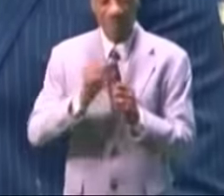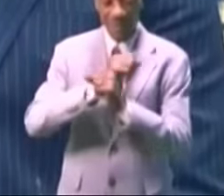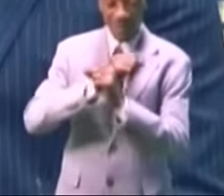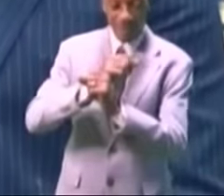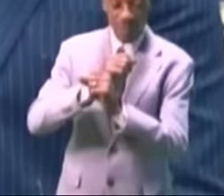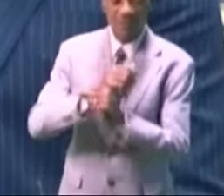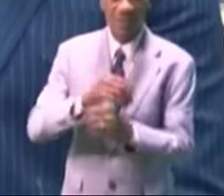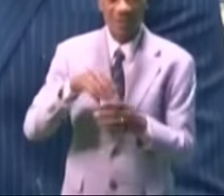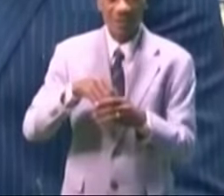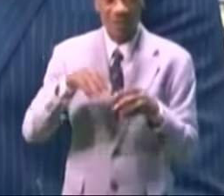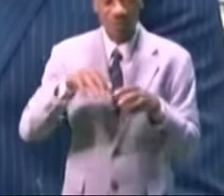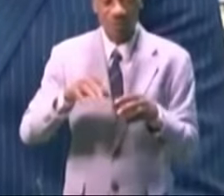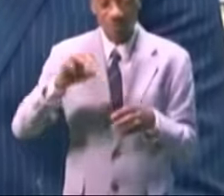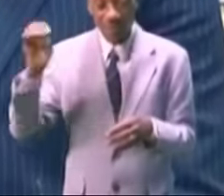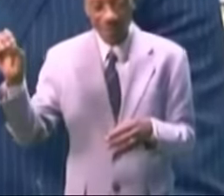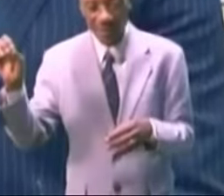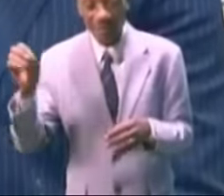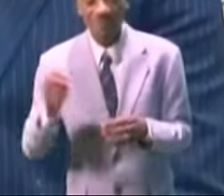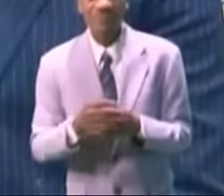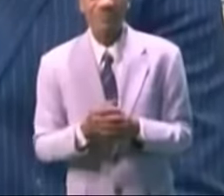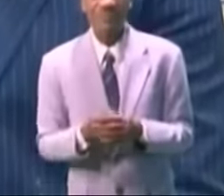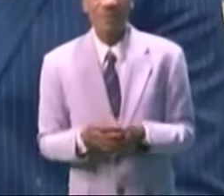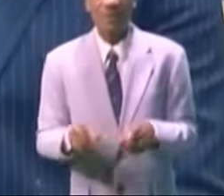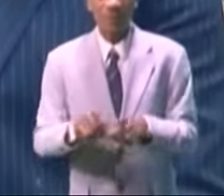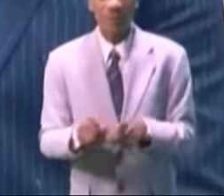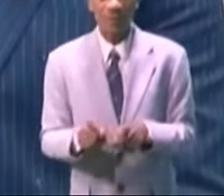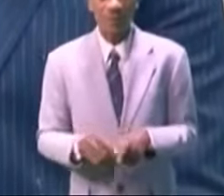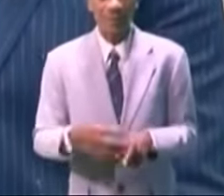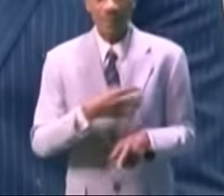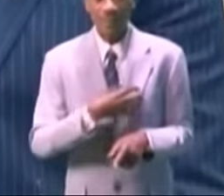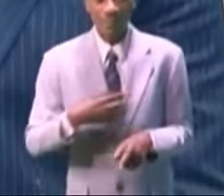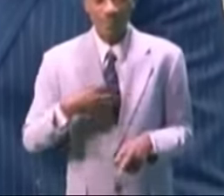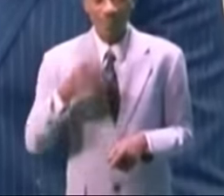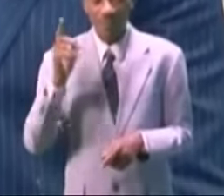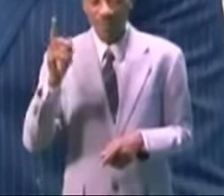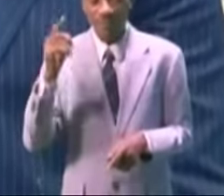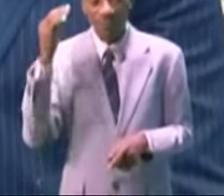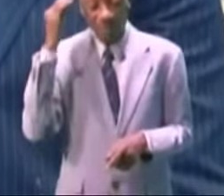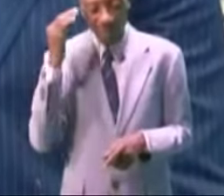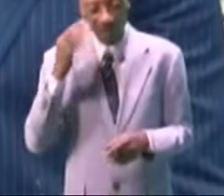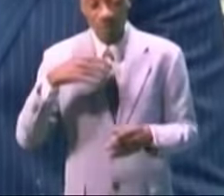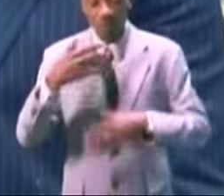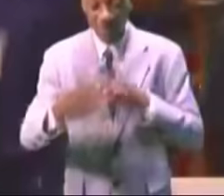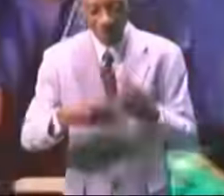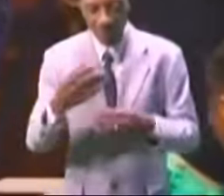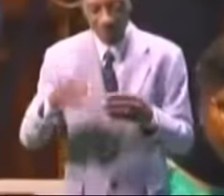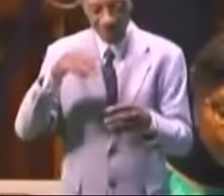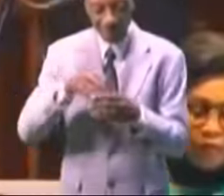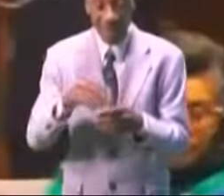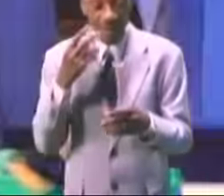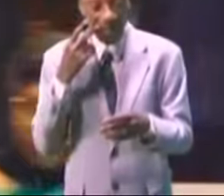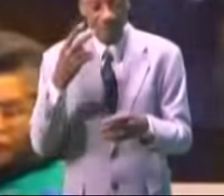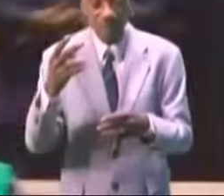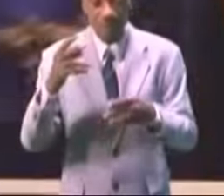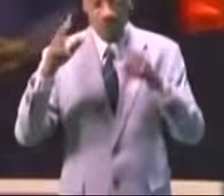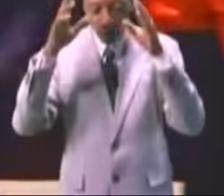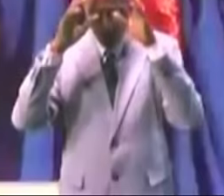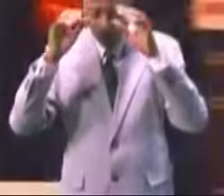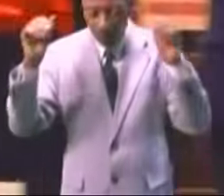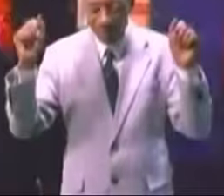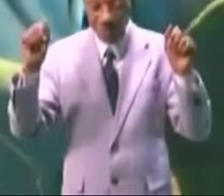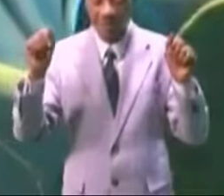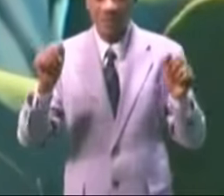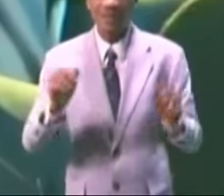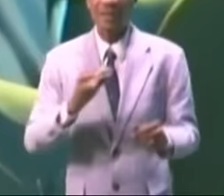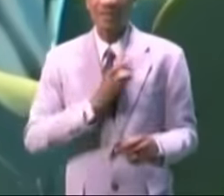incarnée par la première ministre sous la vision du chef de l'État, Félix-Antoine Tshisekedi Tshilombo. Investi le mardi à l'Assemblée